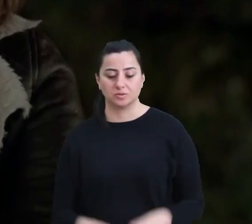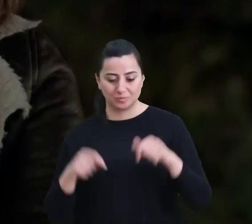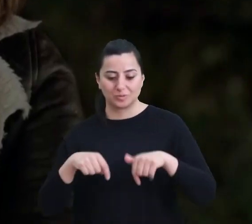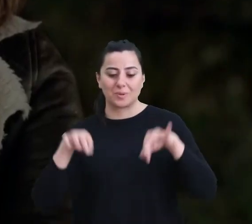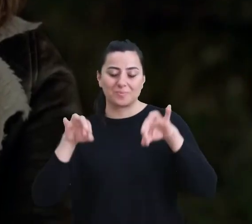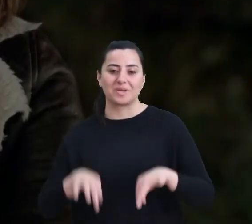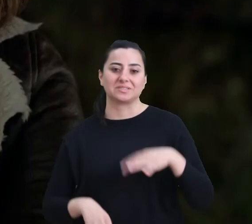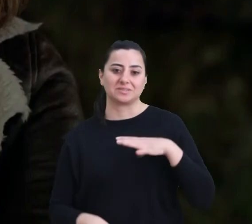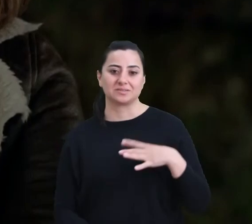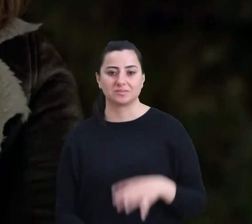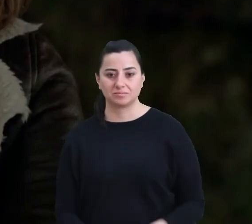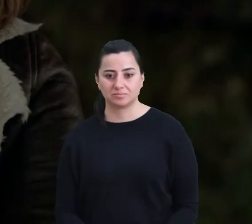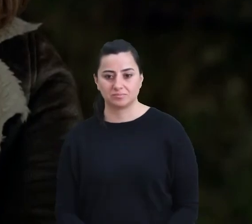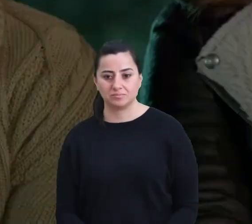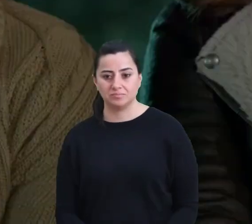burada başlasın diyorum.